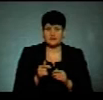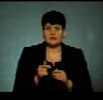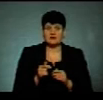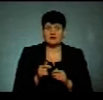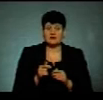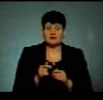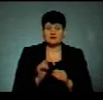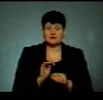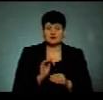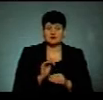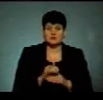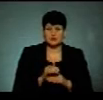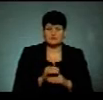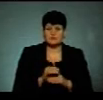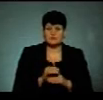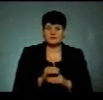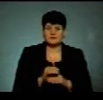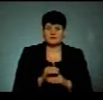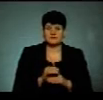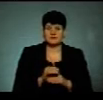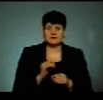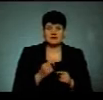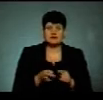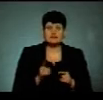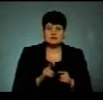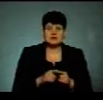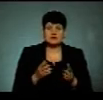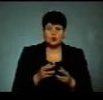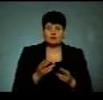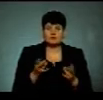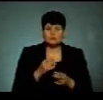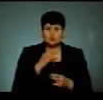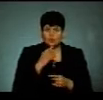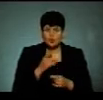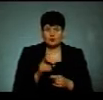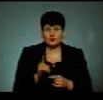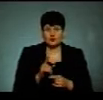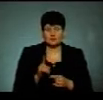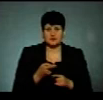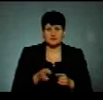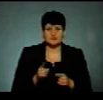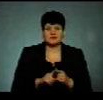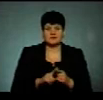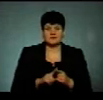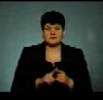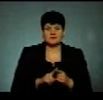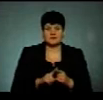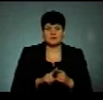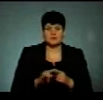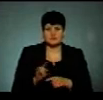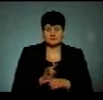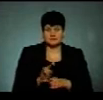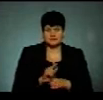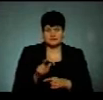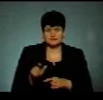а додали сотку. Це ж якому дурному треба бути, щоб так зображати? Це